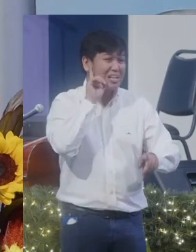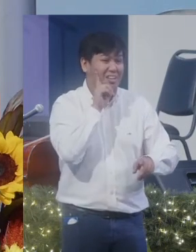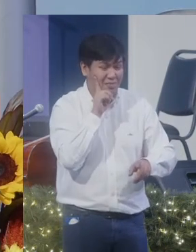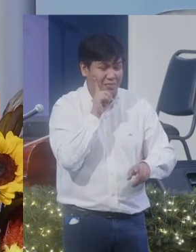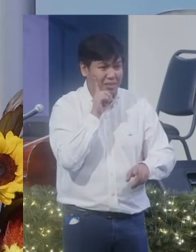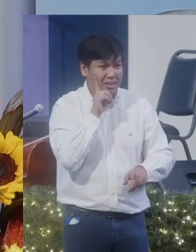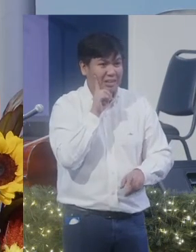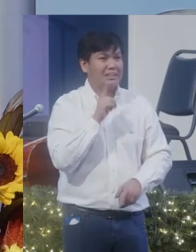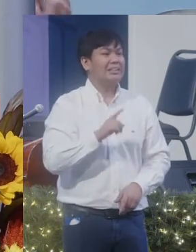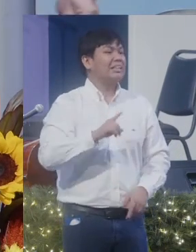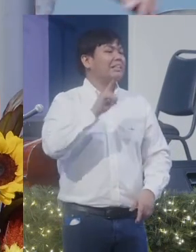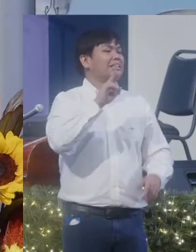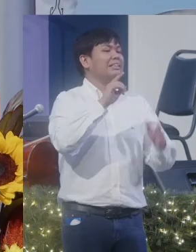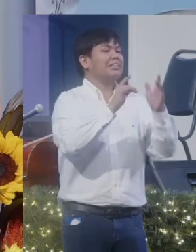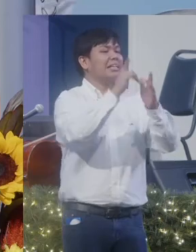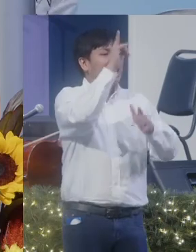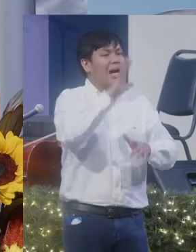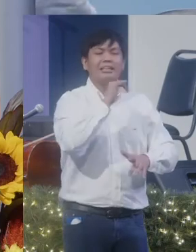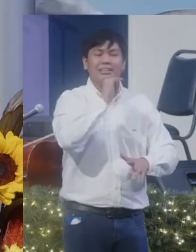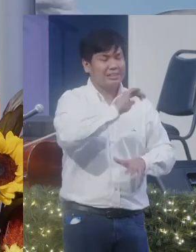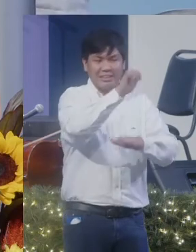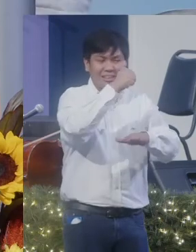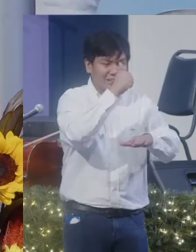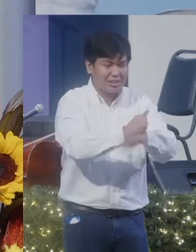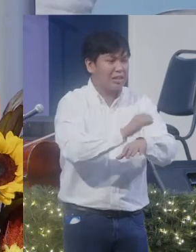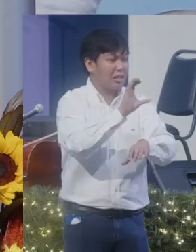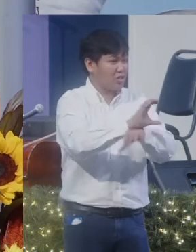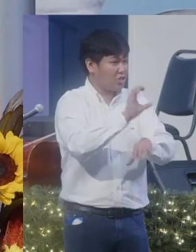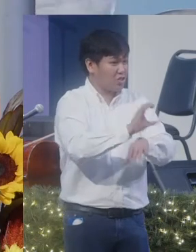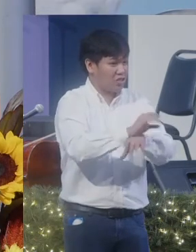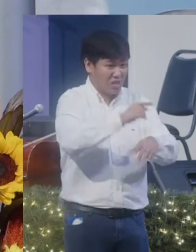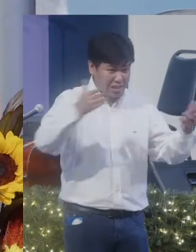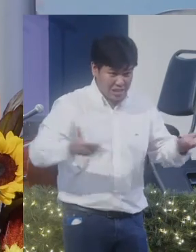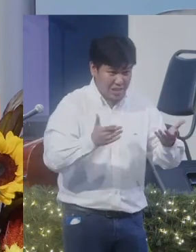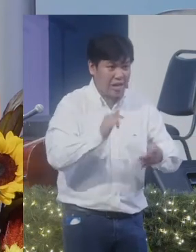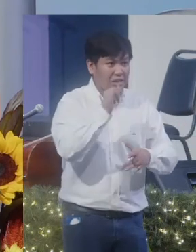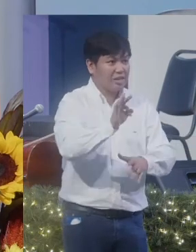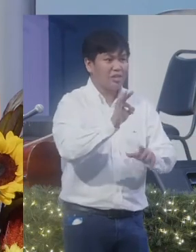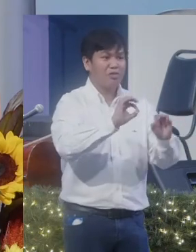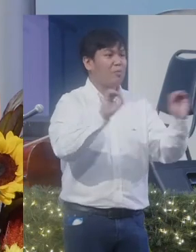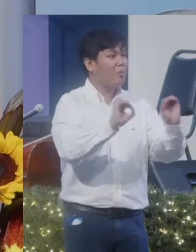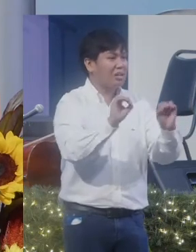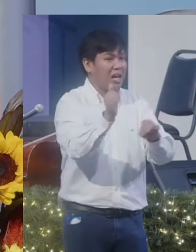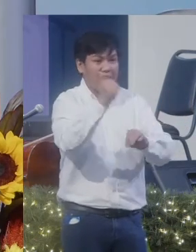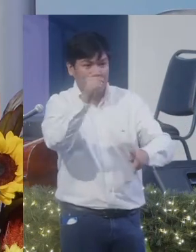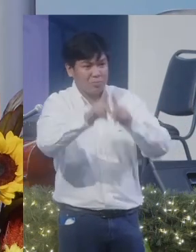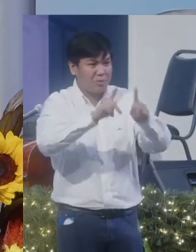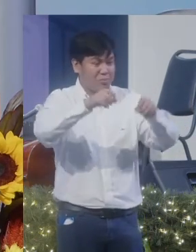siya maglalagay ng iglesia dito kung wala siyang hinirang sa ating kapaligiran.